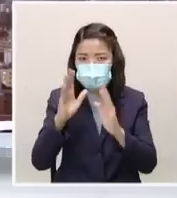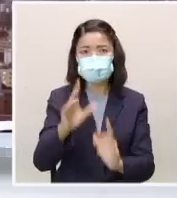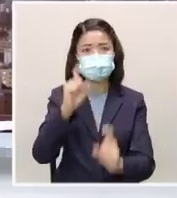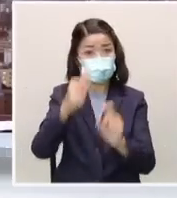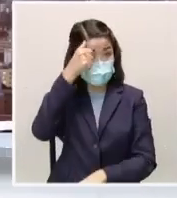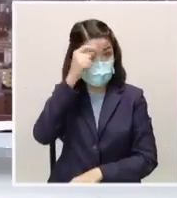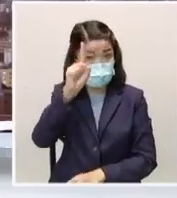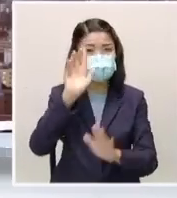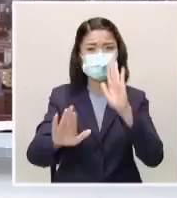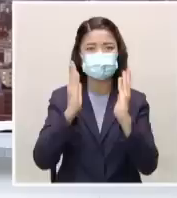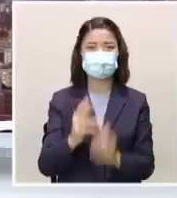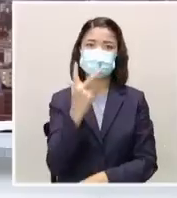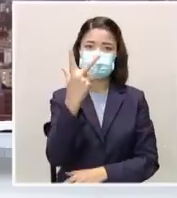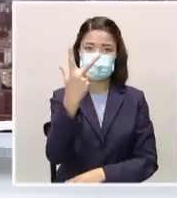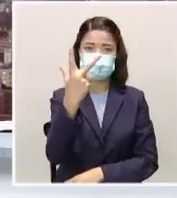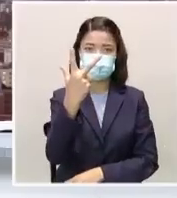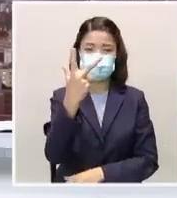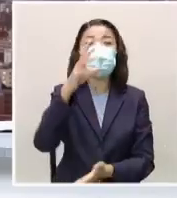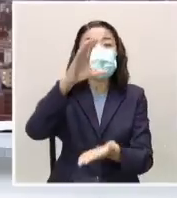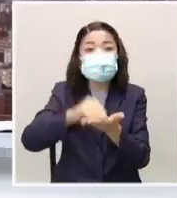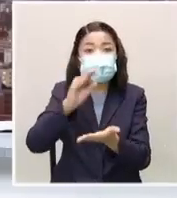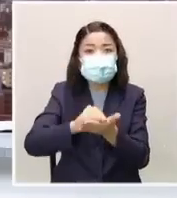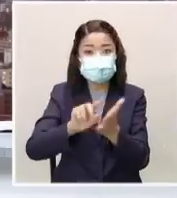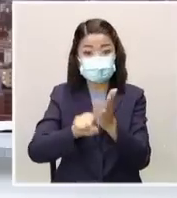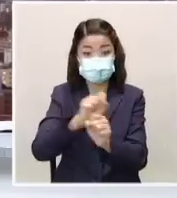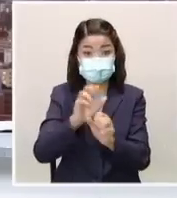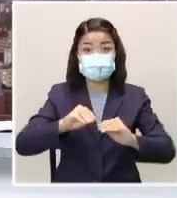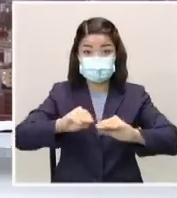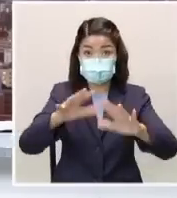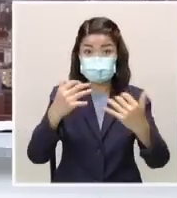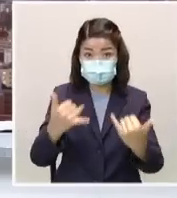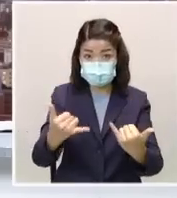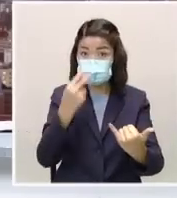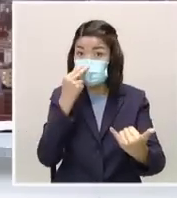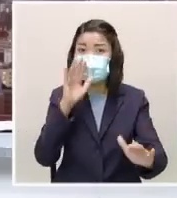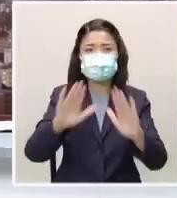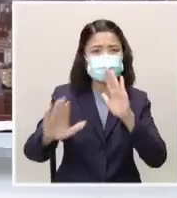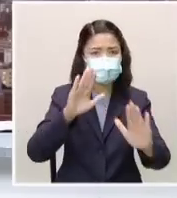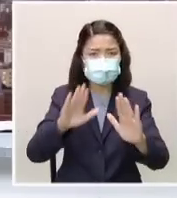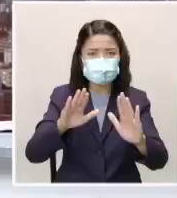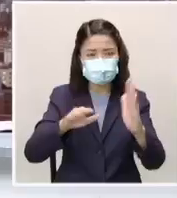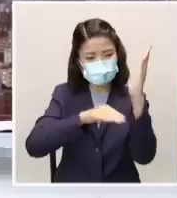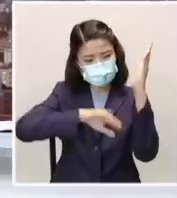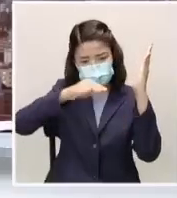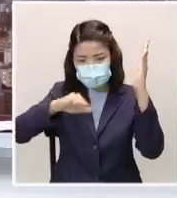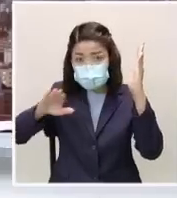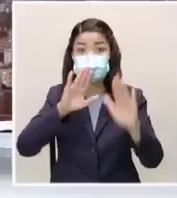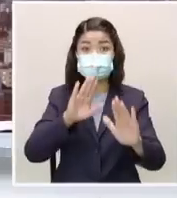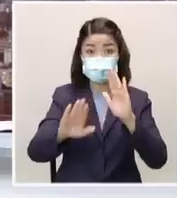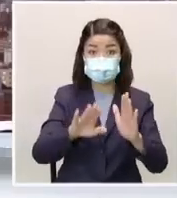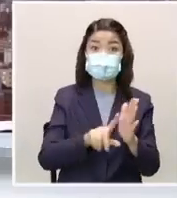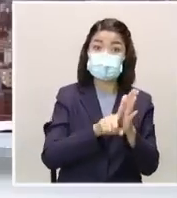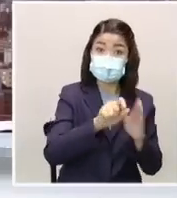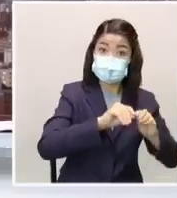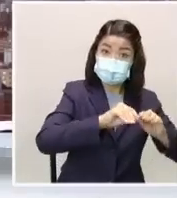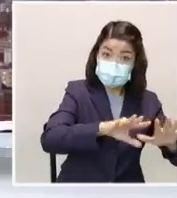วิตต่อวันประมาณ3รายด้วยกันนะคะข้อมูลของการระบาดรอบนี้เดี๋ยวเราเอามาเทียบเปรียบเทียบสัดส่วนให้ดูกันด้วยนะคะว่าถ้าเทียบกันกับการระบา